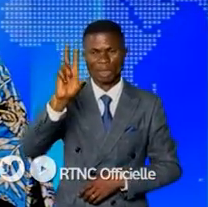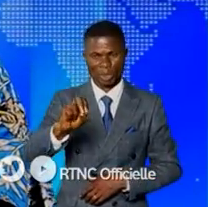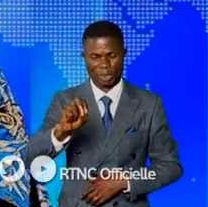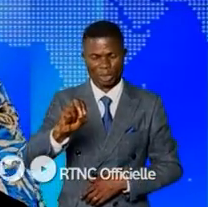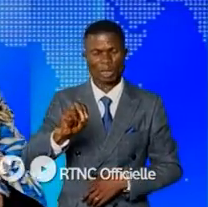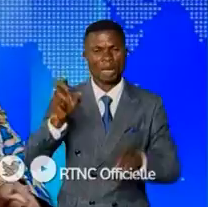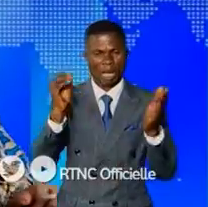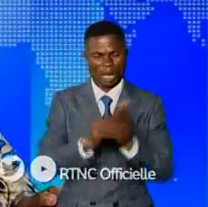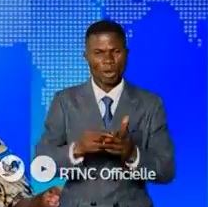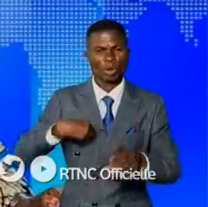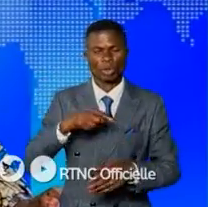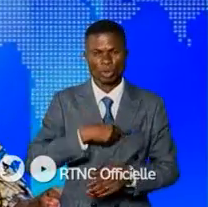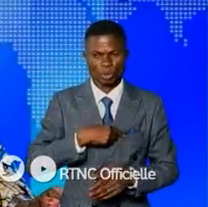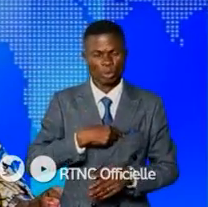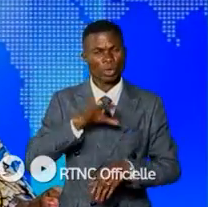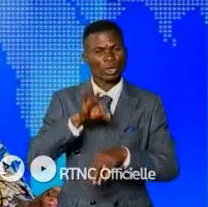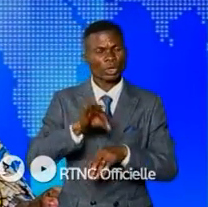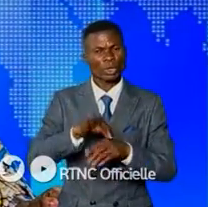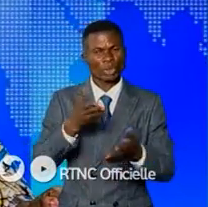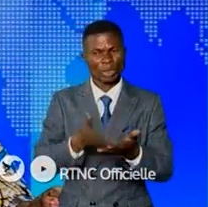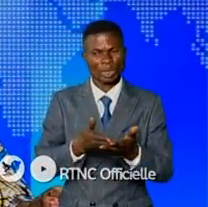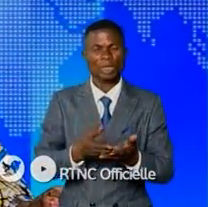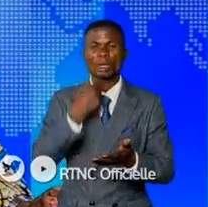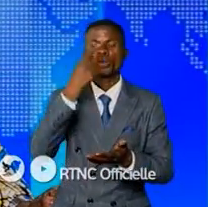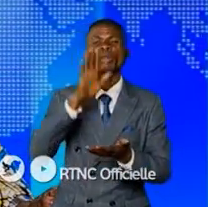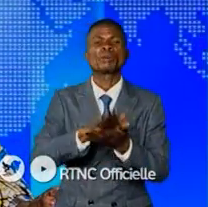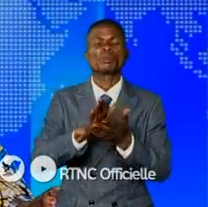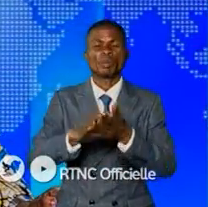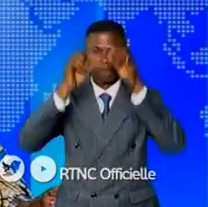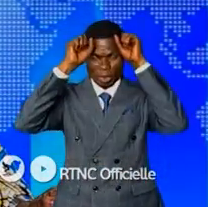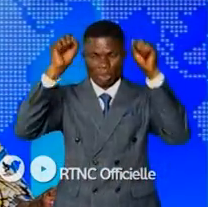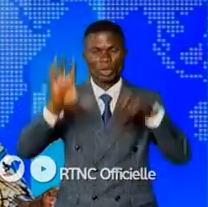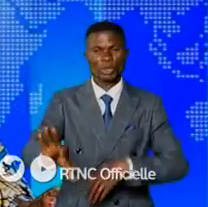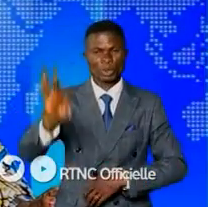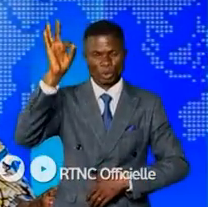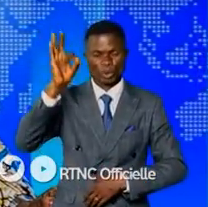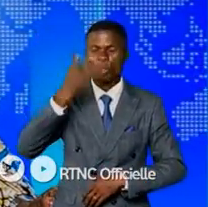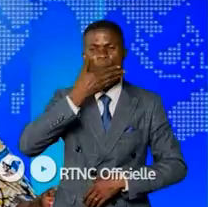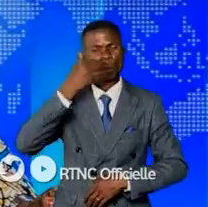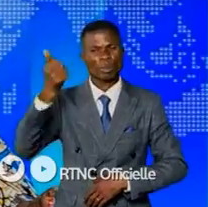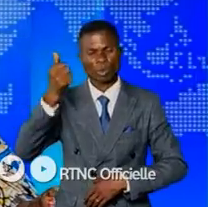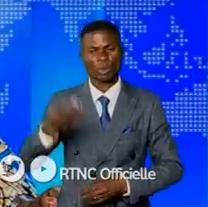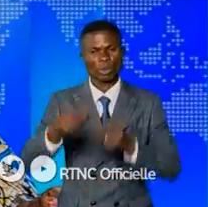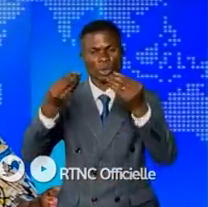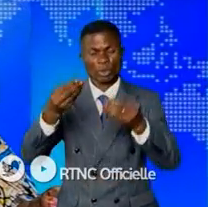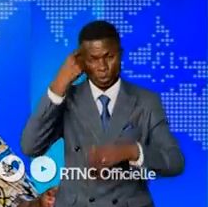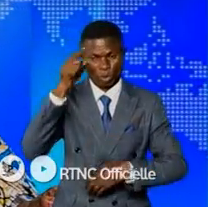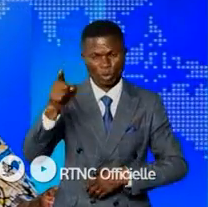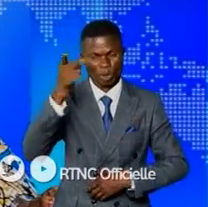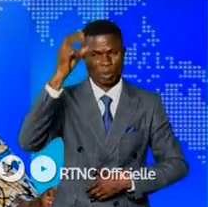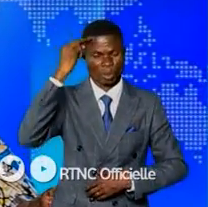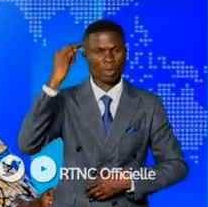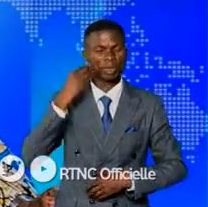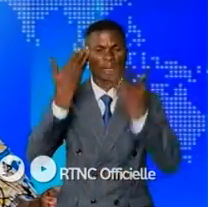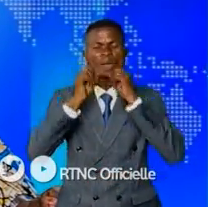Nous profitons également de cette aubaine pour remercier le chef de l'État du choix judicieux qu'il a porté sur votre personne.